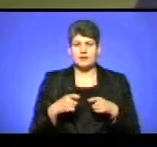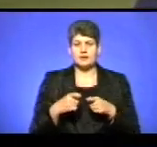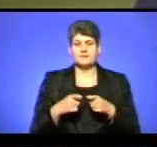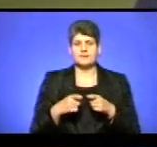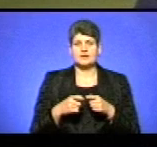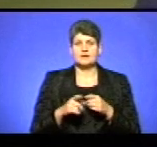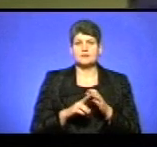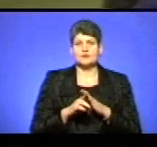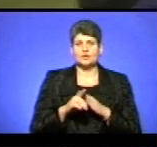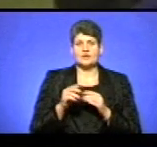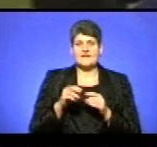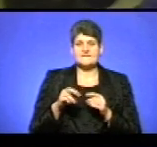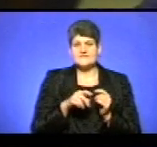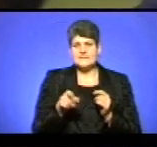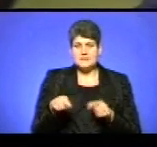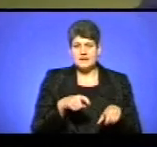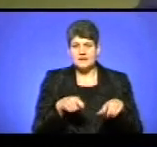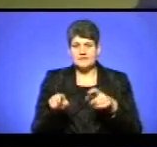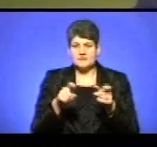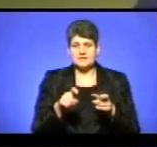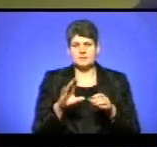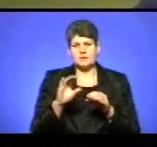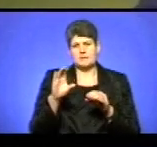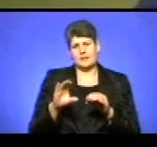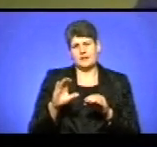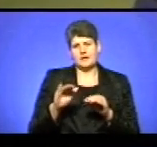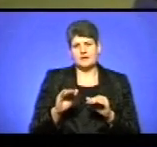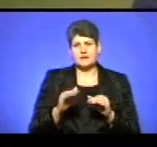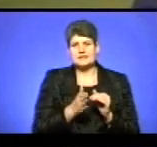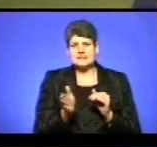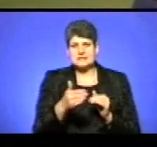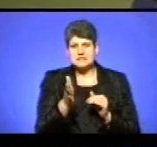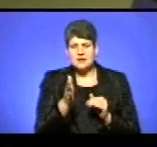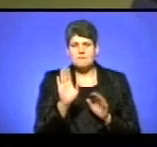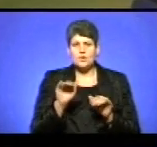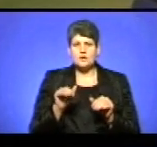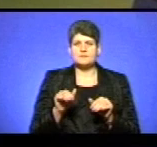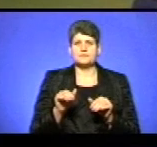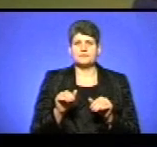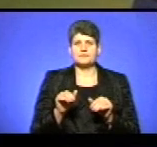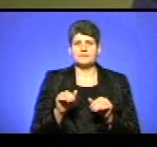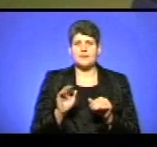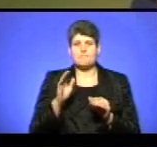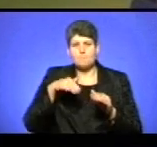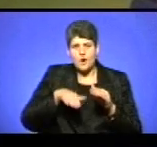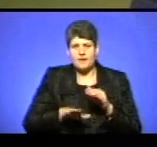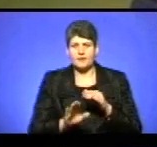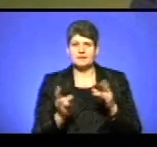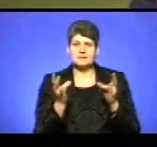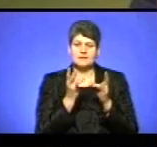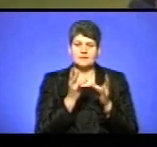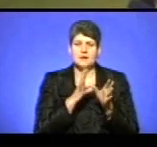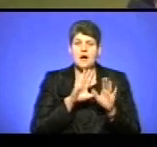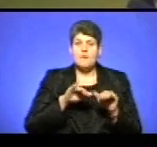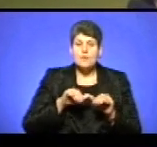Через фішки, потім через таке маленьке було зігзаг, потім я пригнатися,